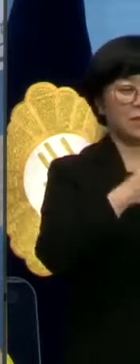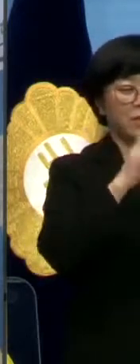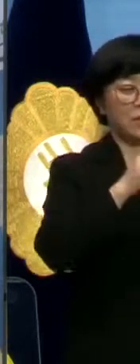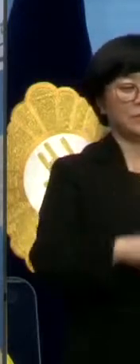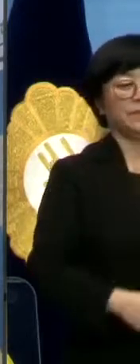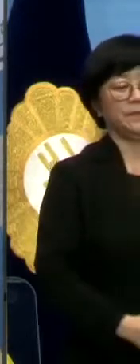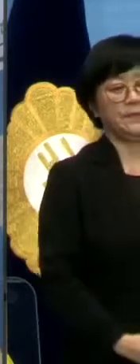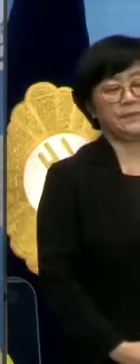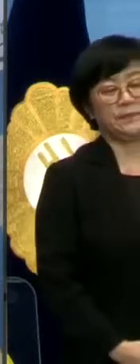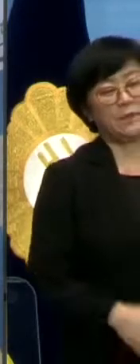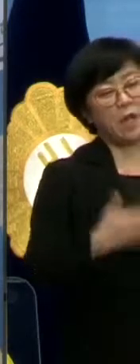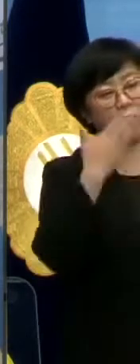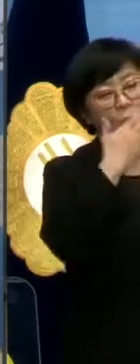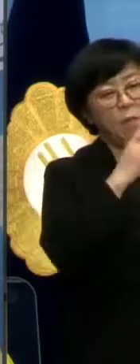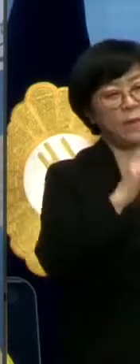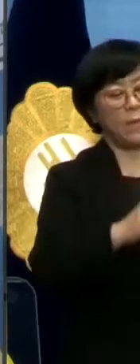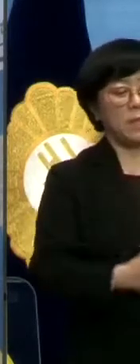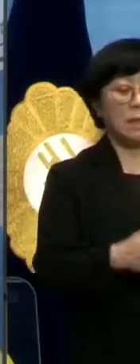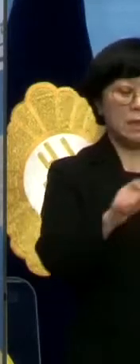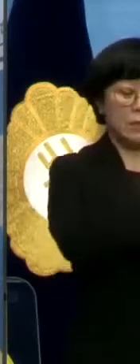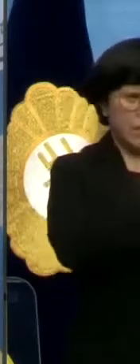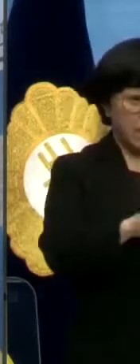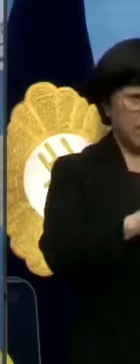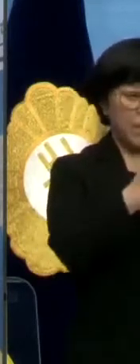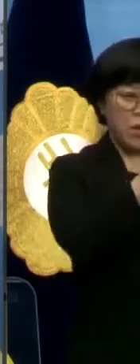소리입니다. 특별법을 만들어